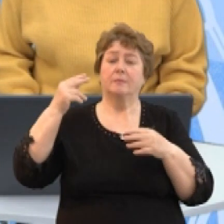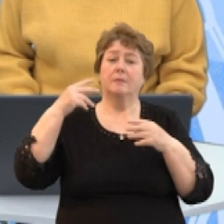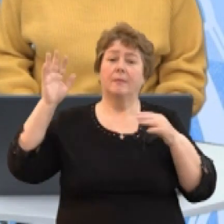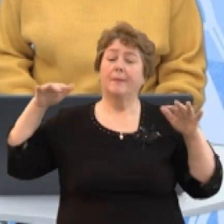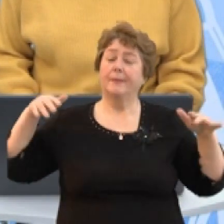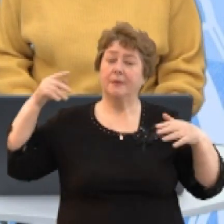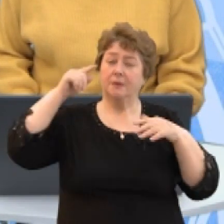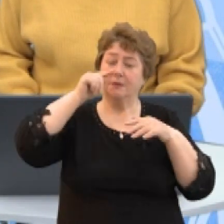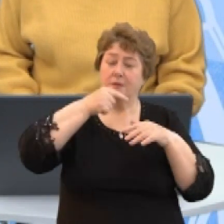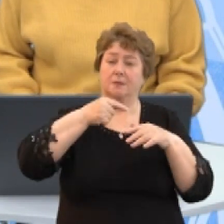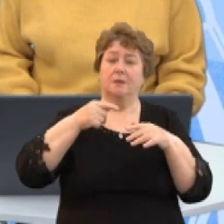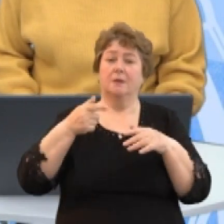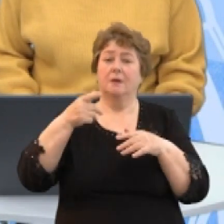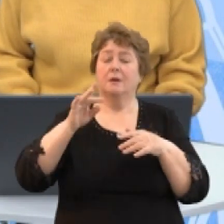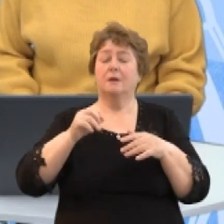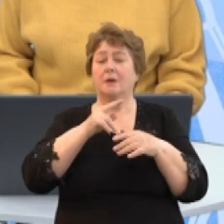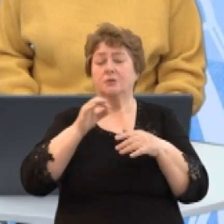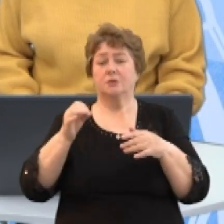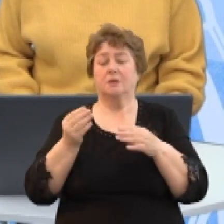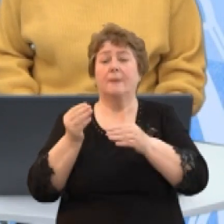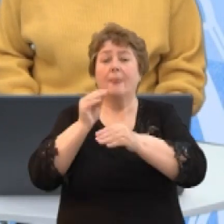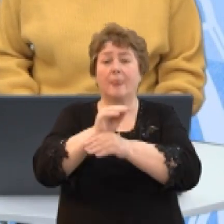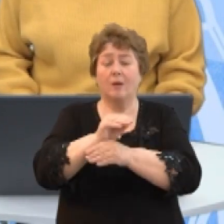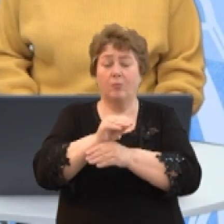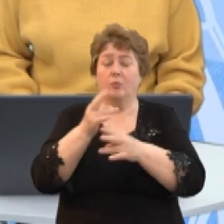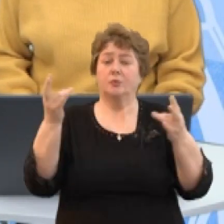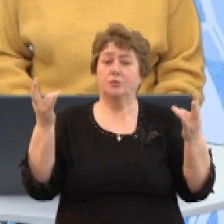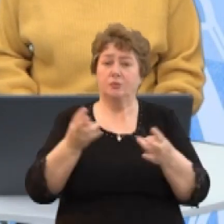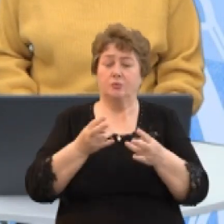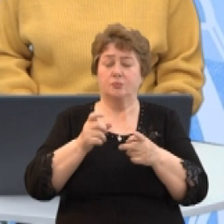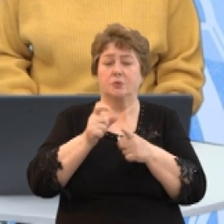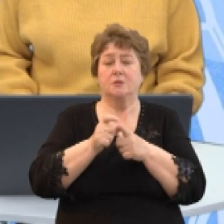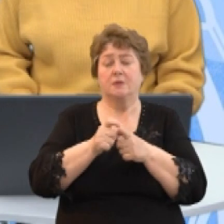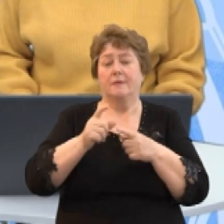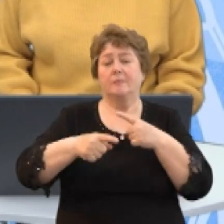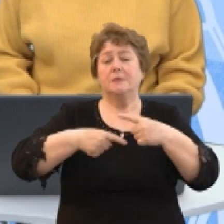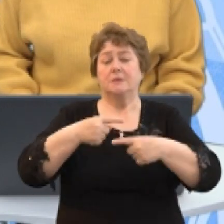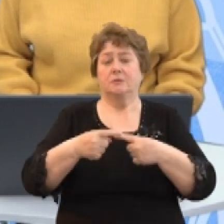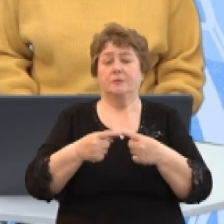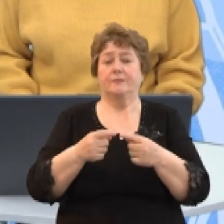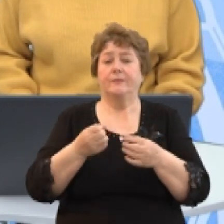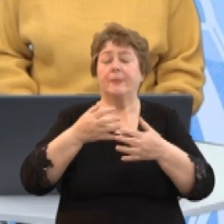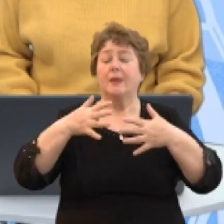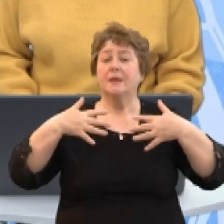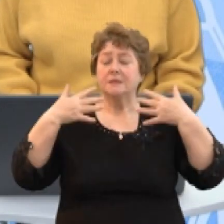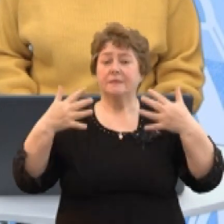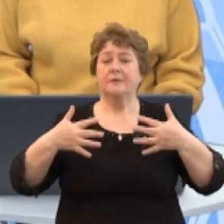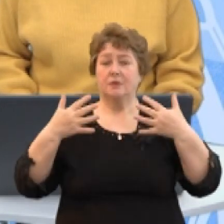я предлагаю вам дополнить этот текст следующими словами свежий